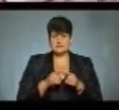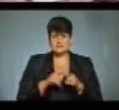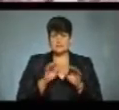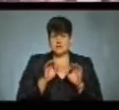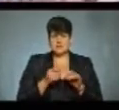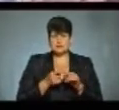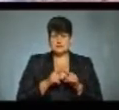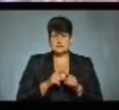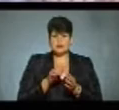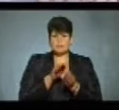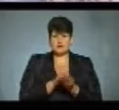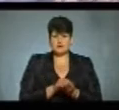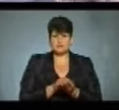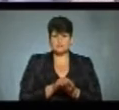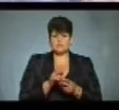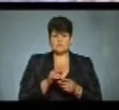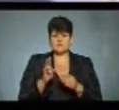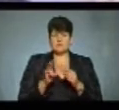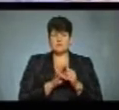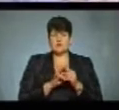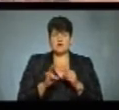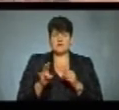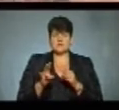могила. Відправити тут і будувати.